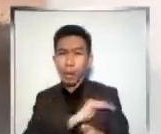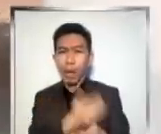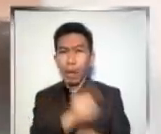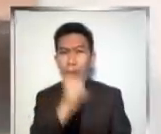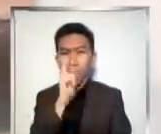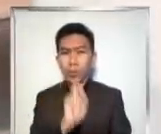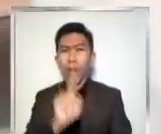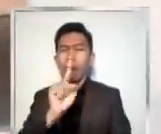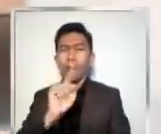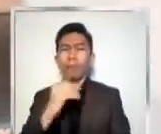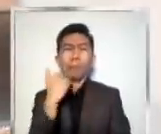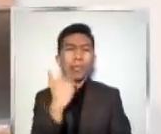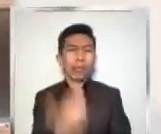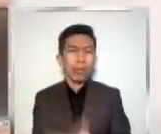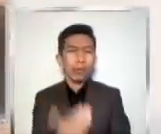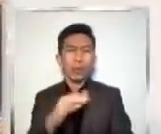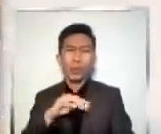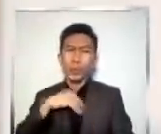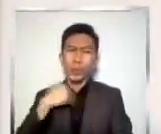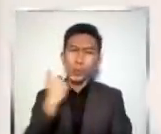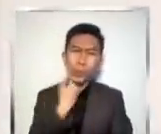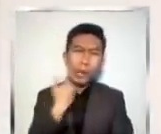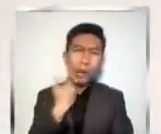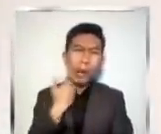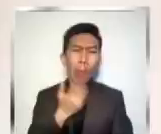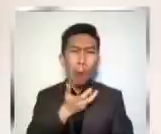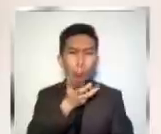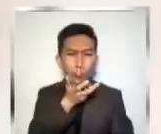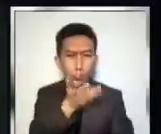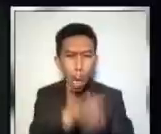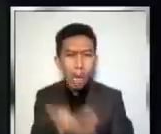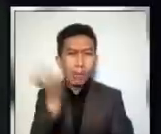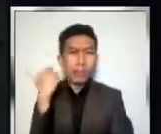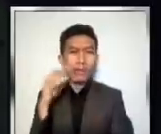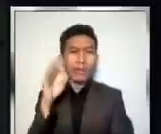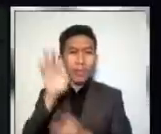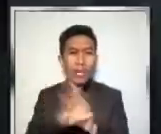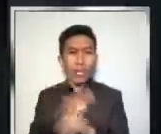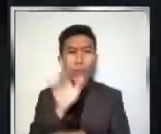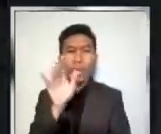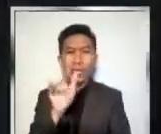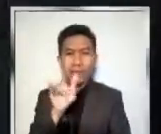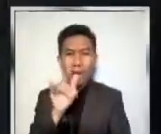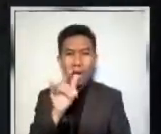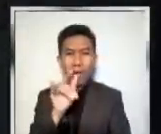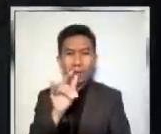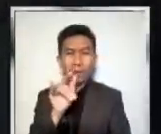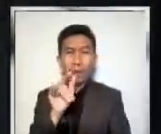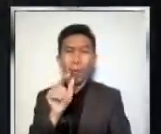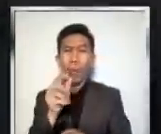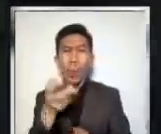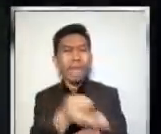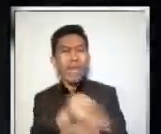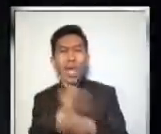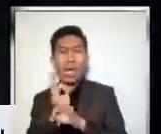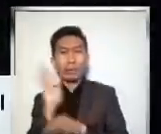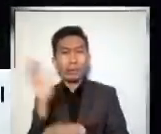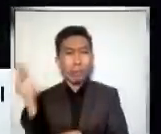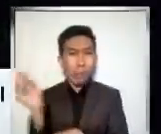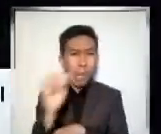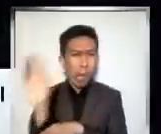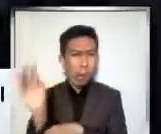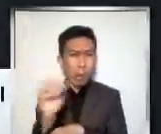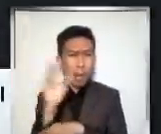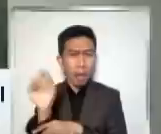na inaapoy ng lagnat at nagsusuka noong February 25. Ang unang sumundo pa sa kanilang ambulansya, kulang umano sa